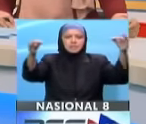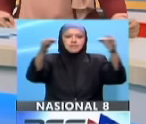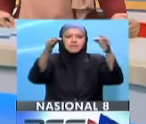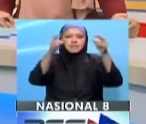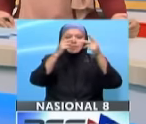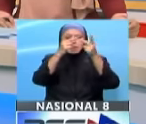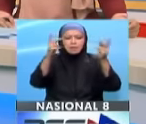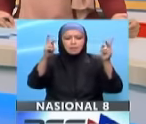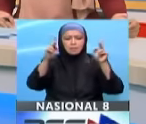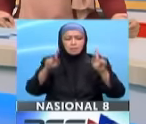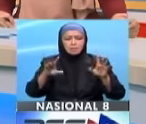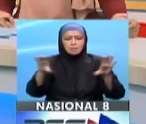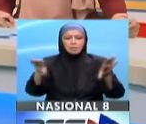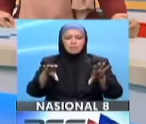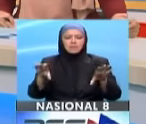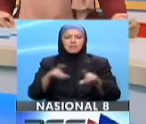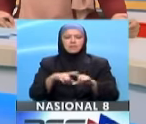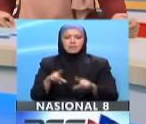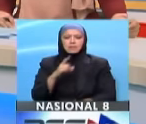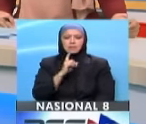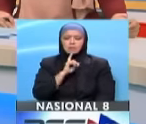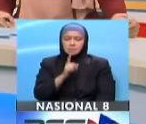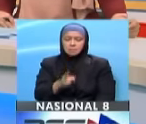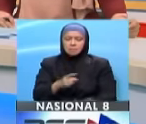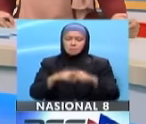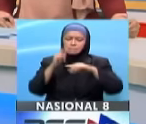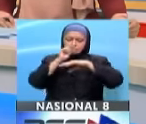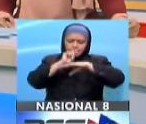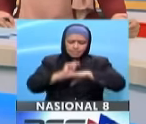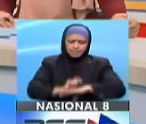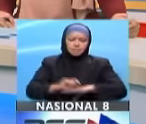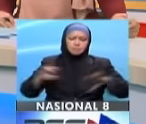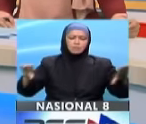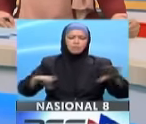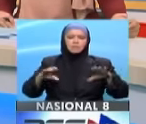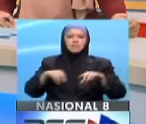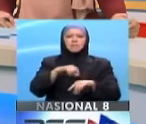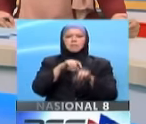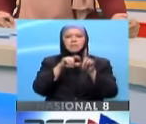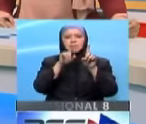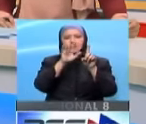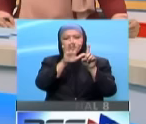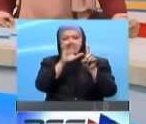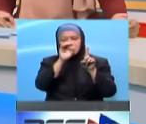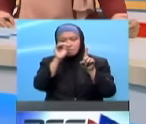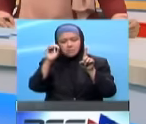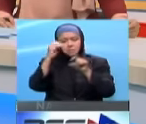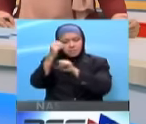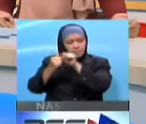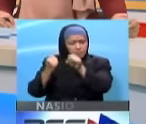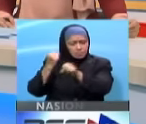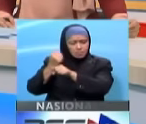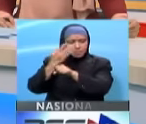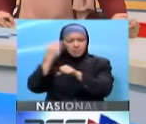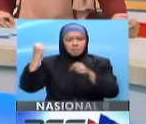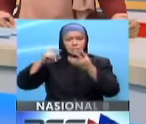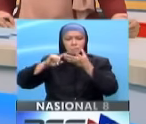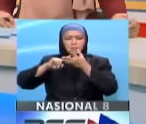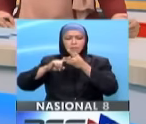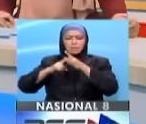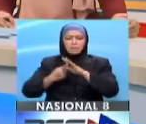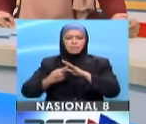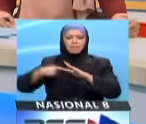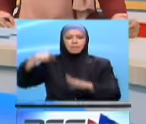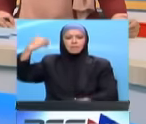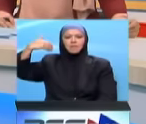dilaksanakan. Penukaran kelambu Kaabah merupakan tradisi yang dijalankan sejak 1500 tahun silam, dimulakan sejarahnya oleh Nabi